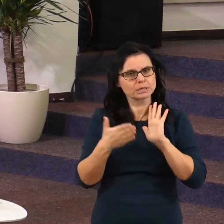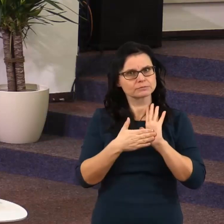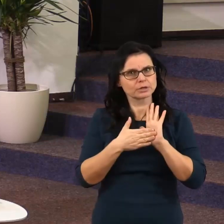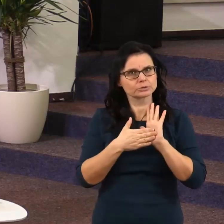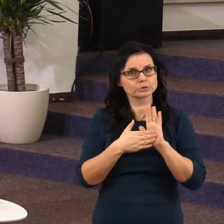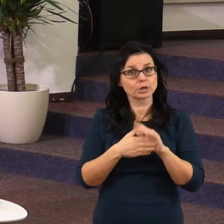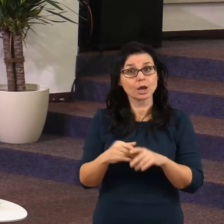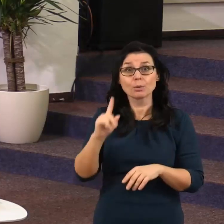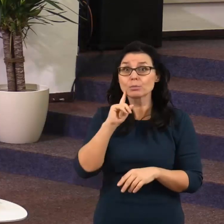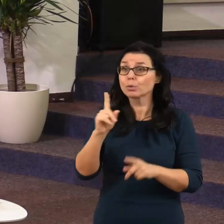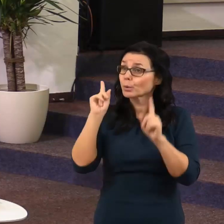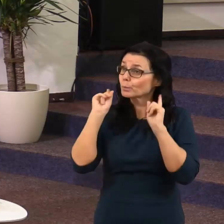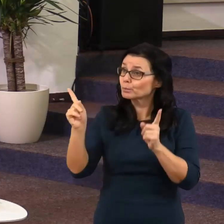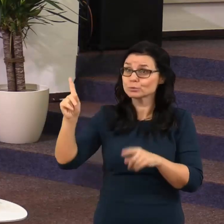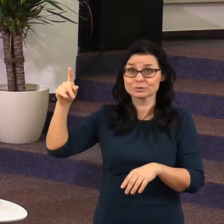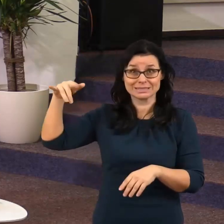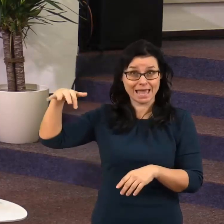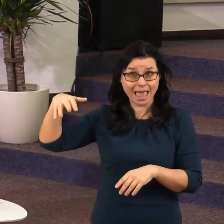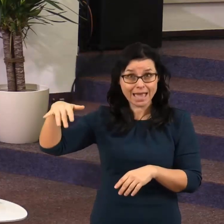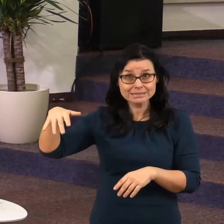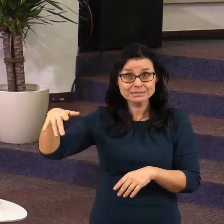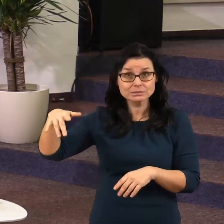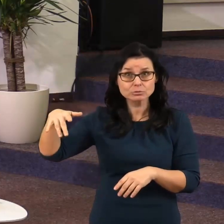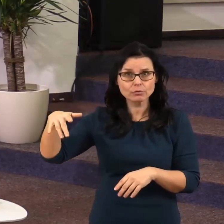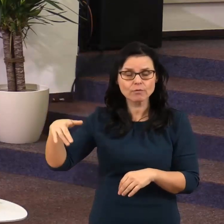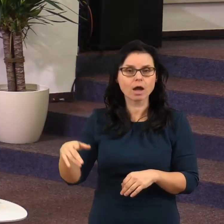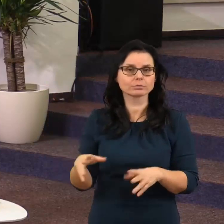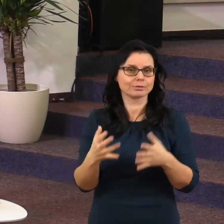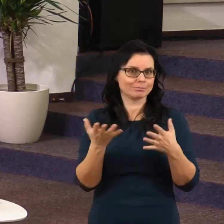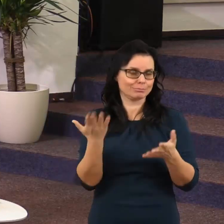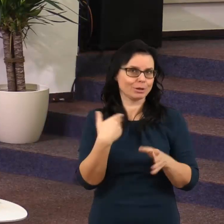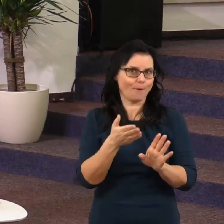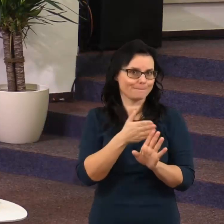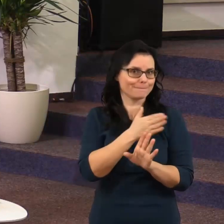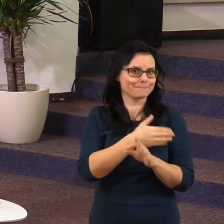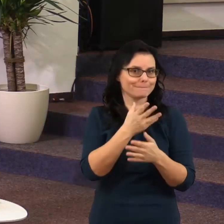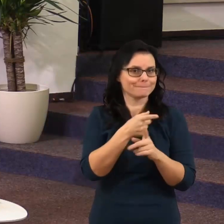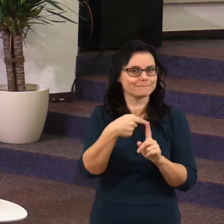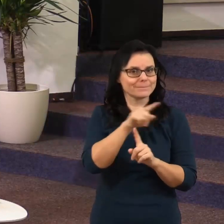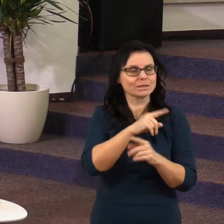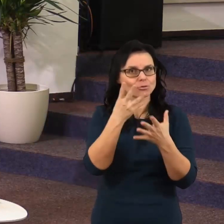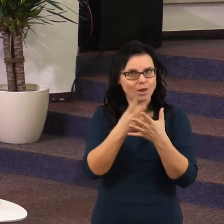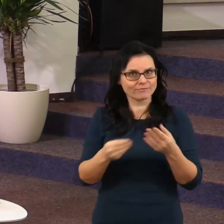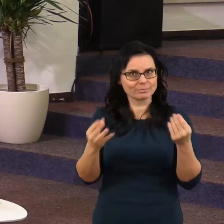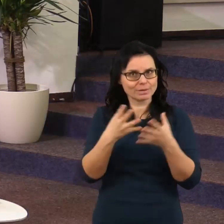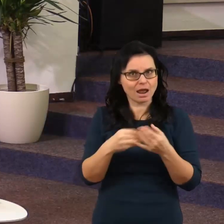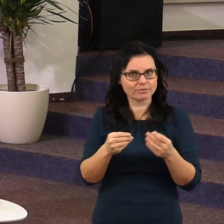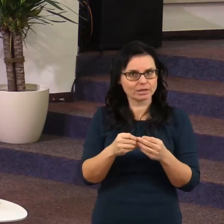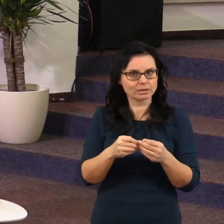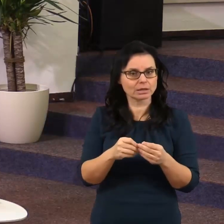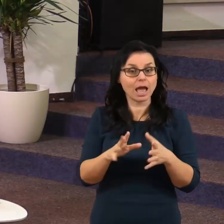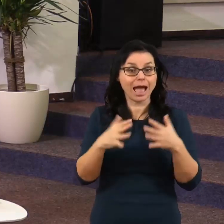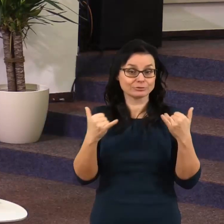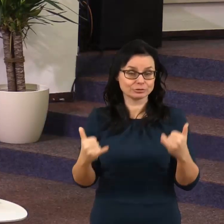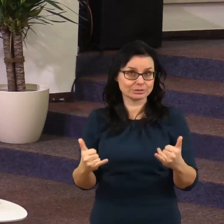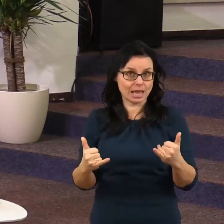musí existovat, mimo to, co už jsme si tady posledně řekli a to, co jsem zmínil až doset, je to,